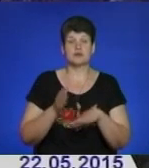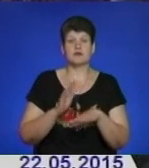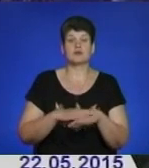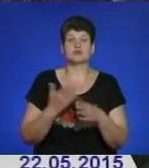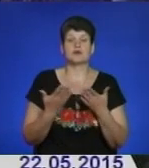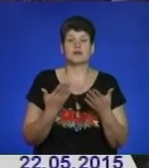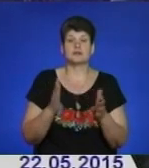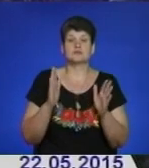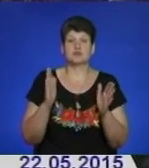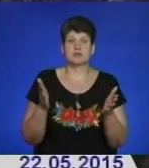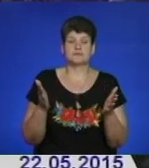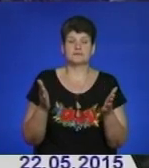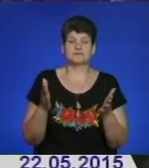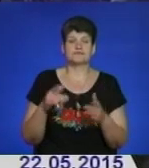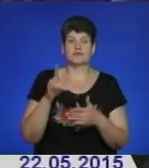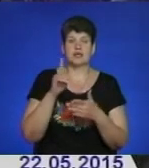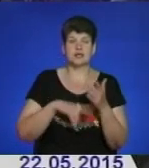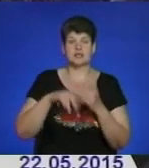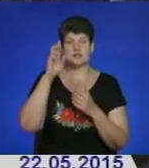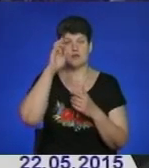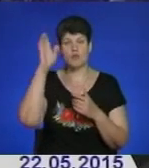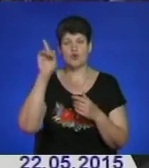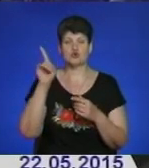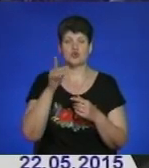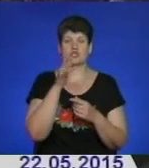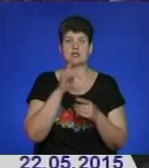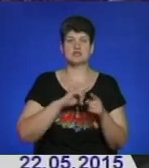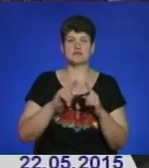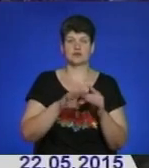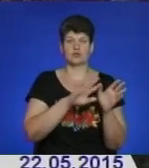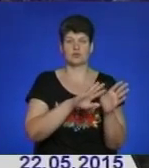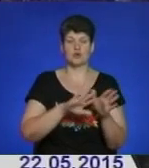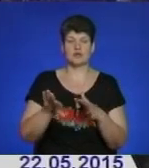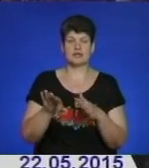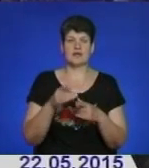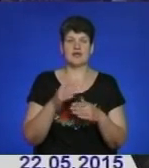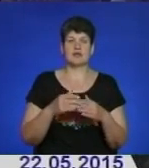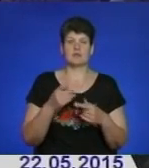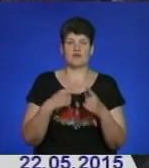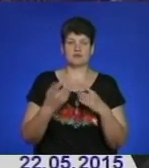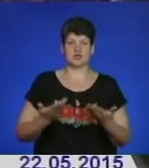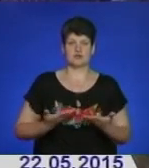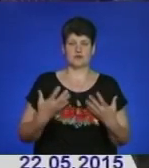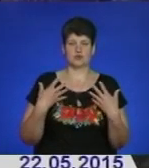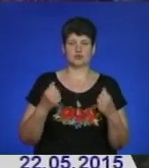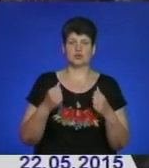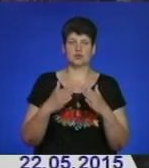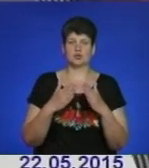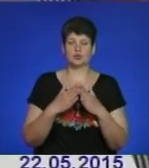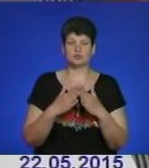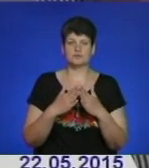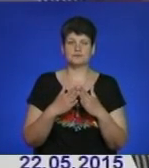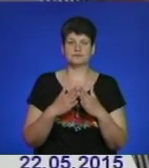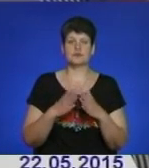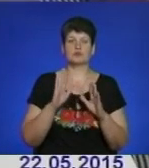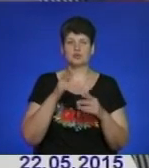але будемо надіятися на Бога, що час скоро пролетить і вернемося живими додому. Скількось 50 чоловік, як їдемо.